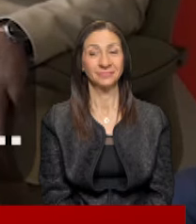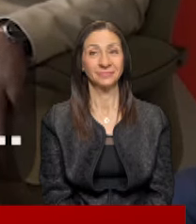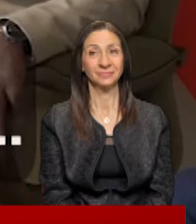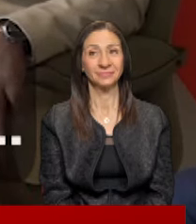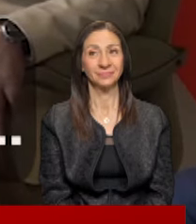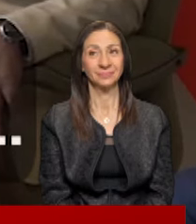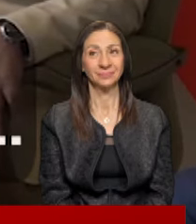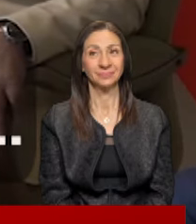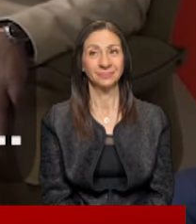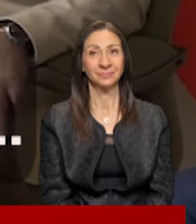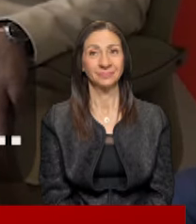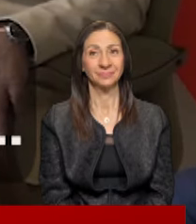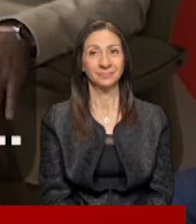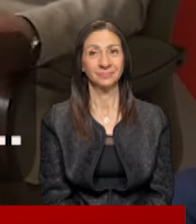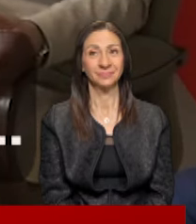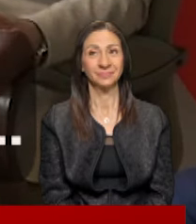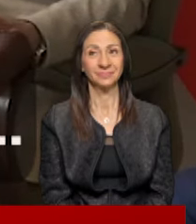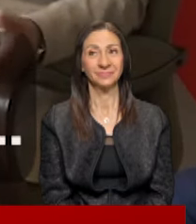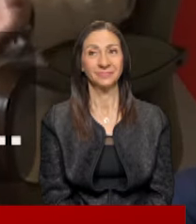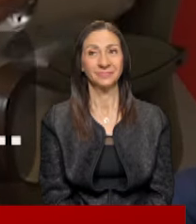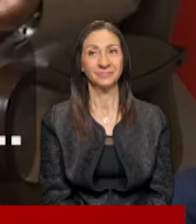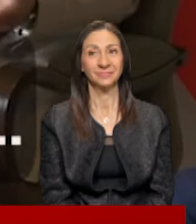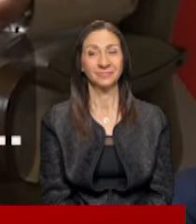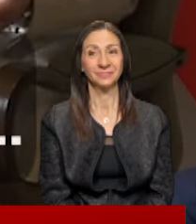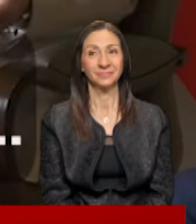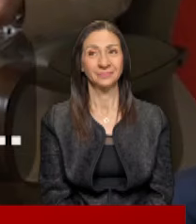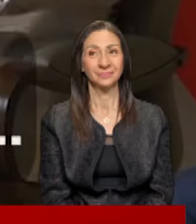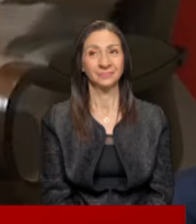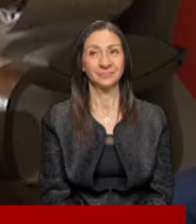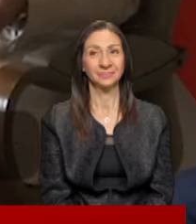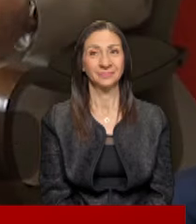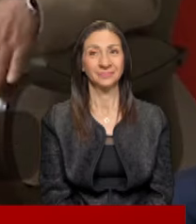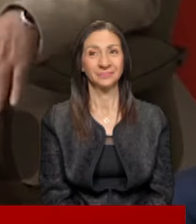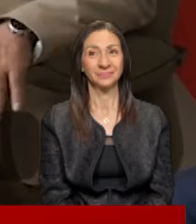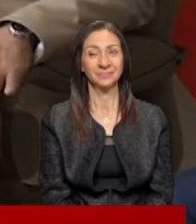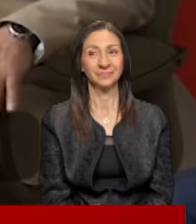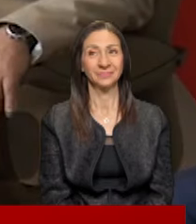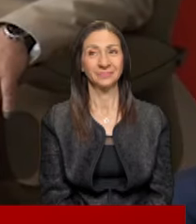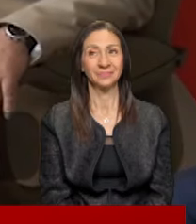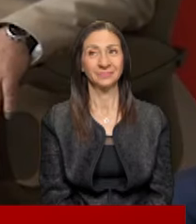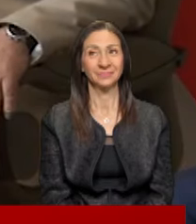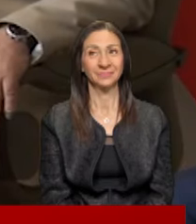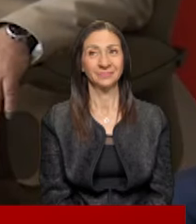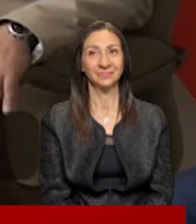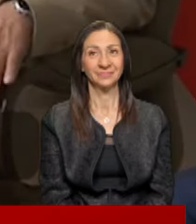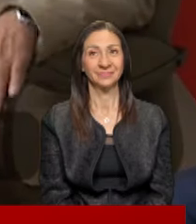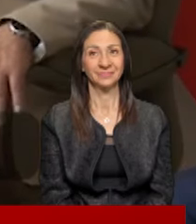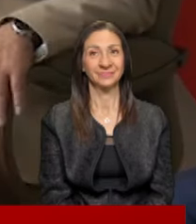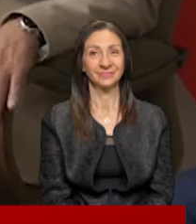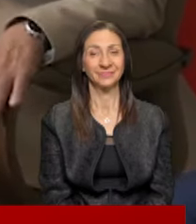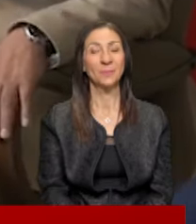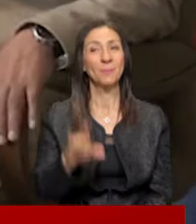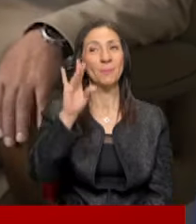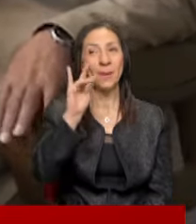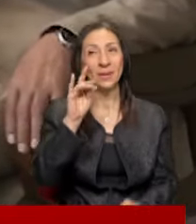başkanın kiriyle söyle bir adam diri duruyorsa hanımı yüzünden de diyorlar O da pek doğru değil hanımı yüzünden çökenler de var